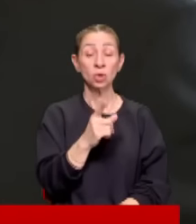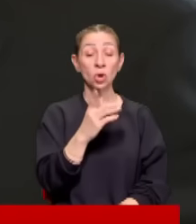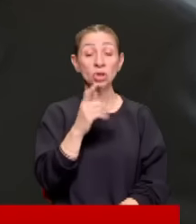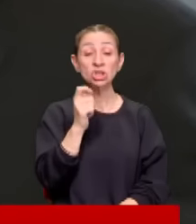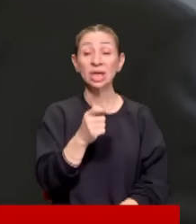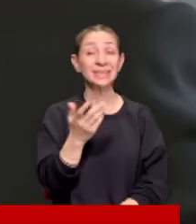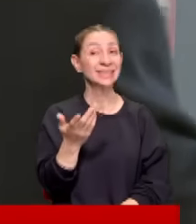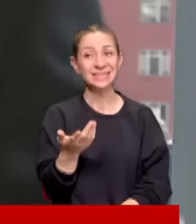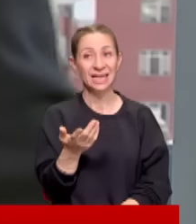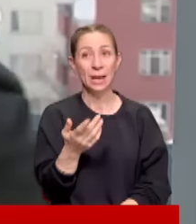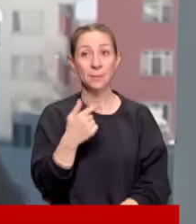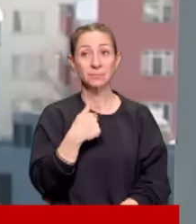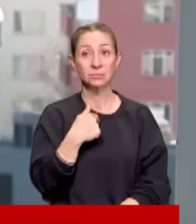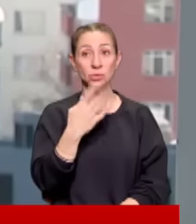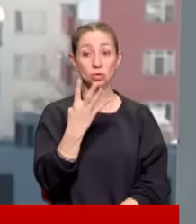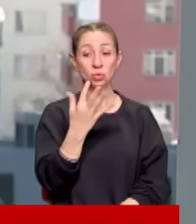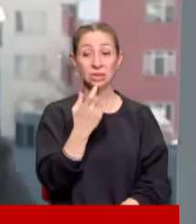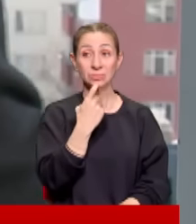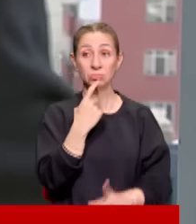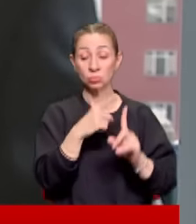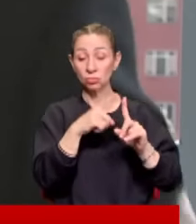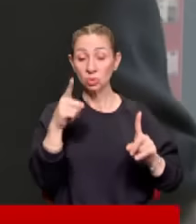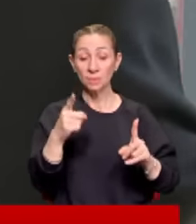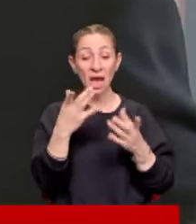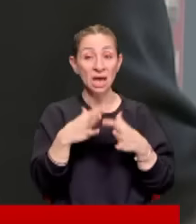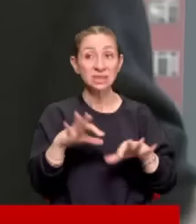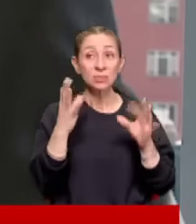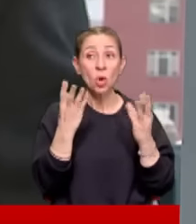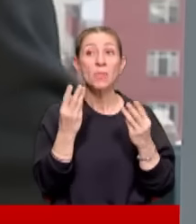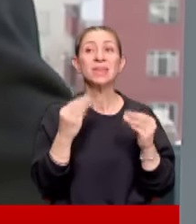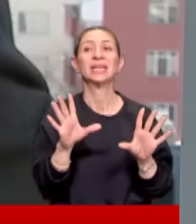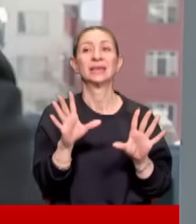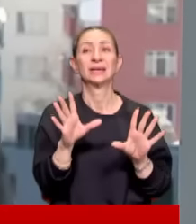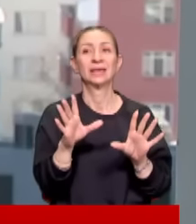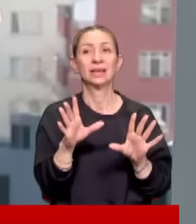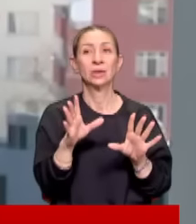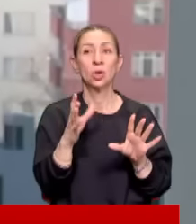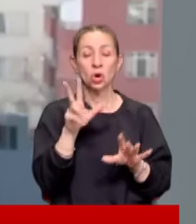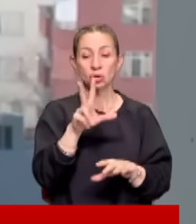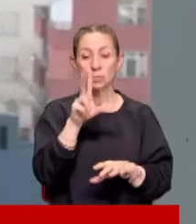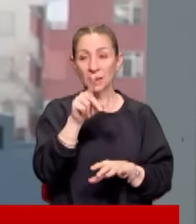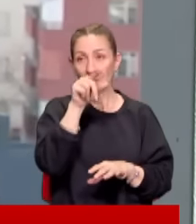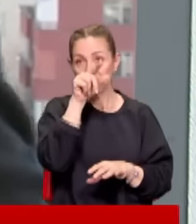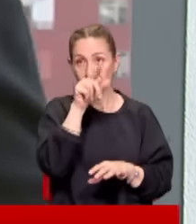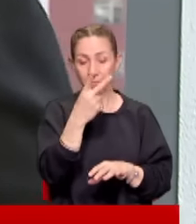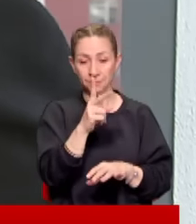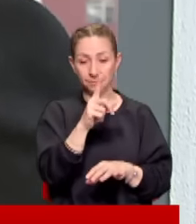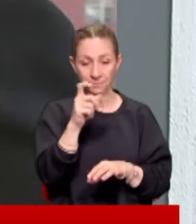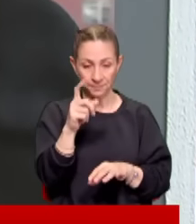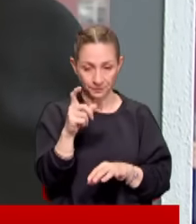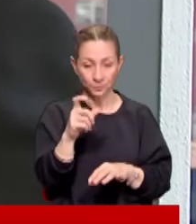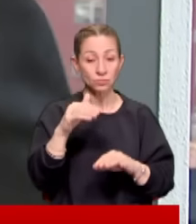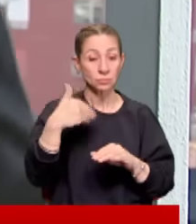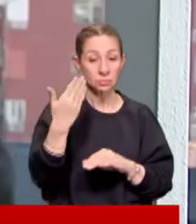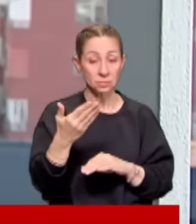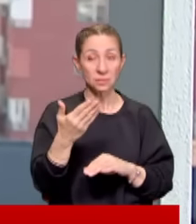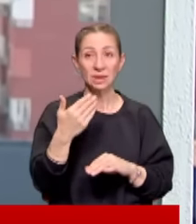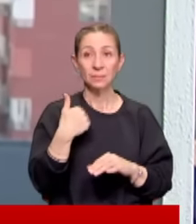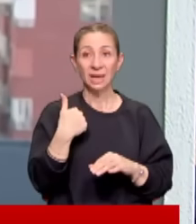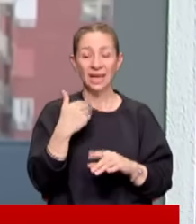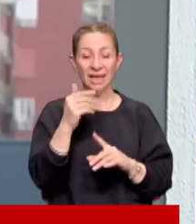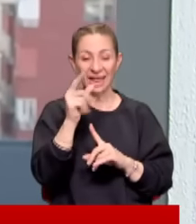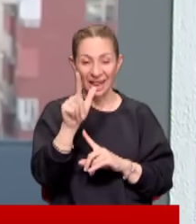koşulu da şudur. Bizim 4,5 yıl boyunca bu konuda bir hazırlığımızın olup olmadı. Yani 31 Mart 2019'dan sonra ben il